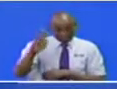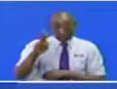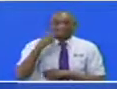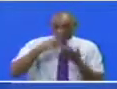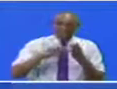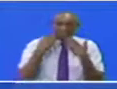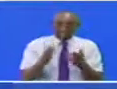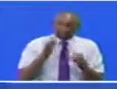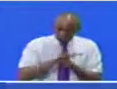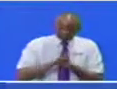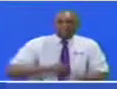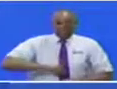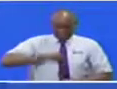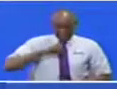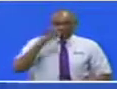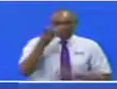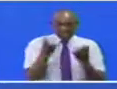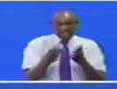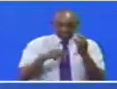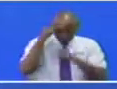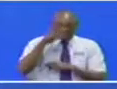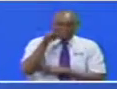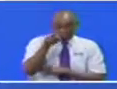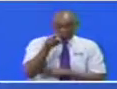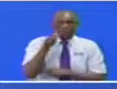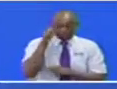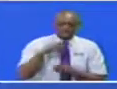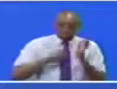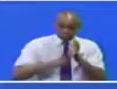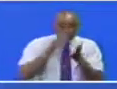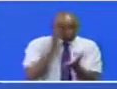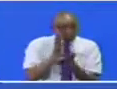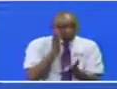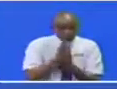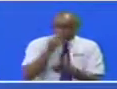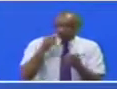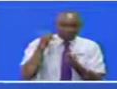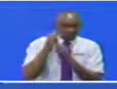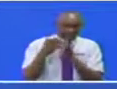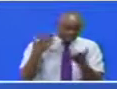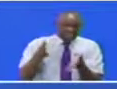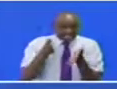tunajivunia kuwa na wewe maprofesa wa kike kama nyinyi, manake naonyesha kule mumetoka, hususan katika